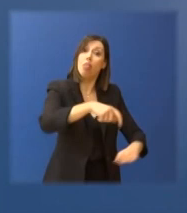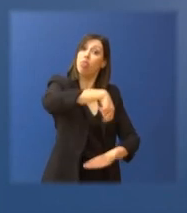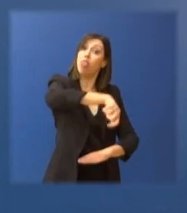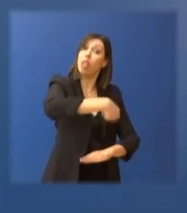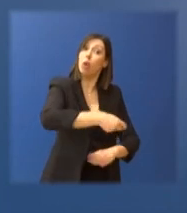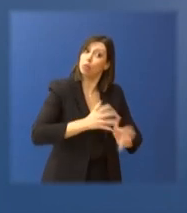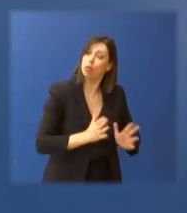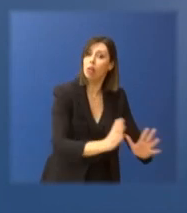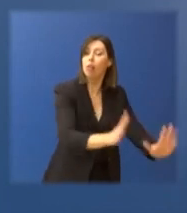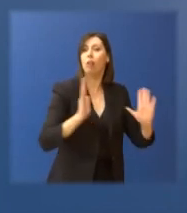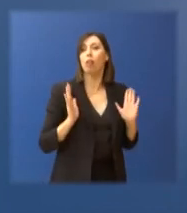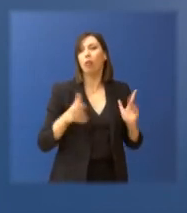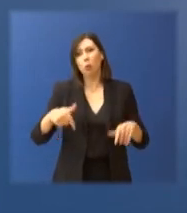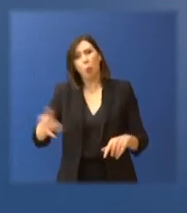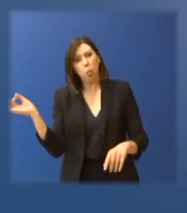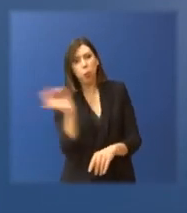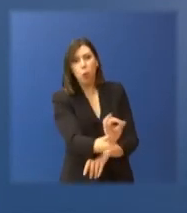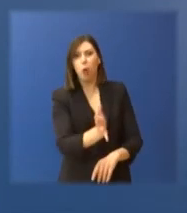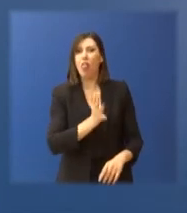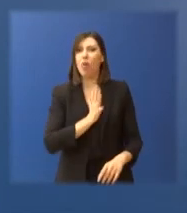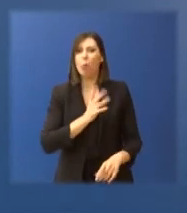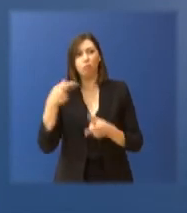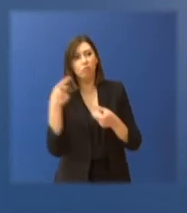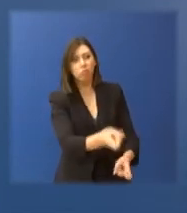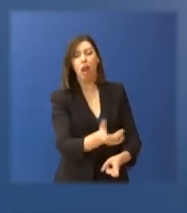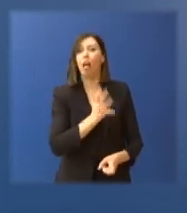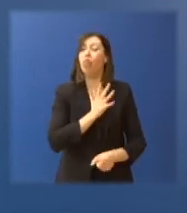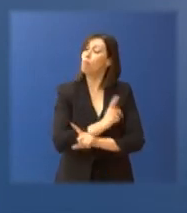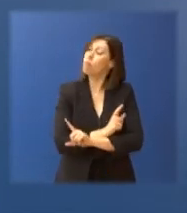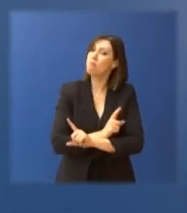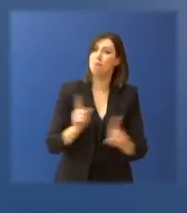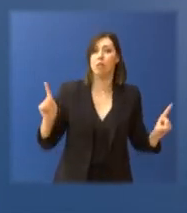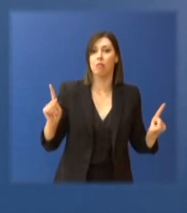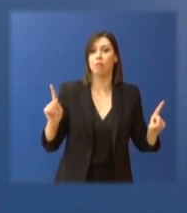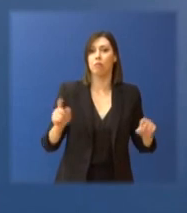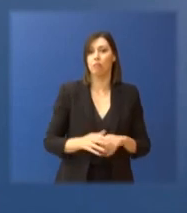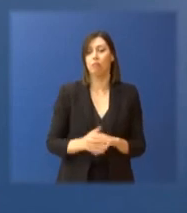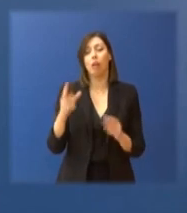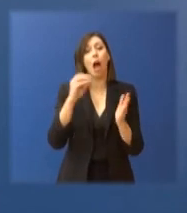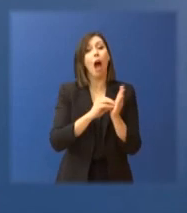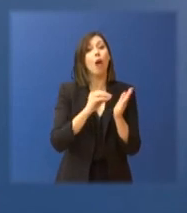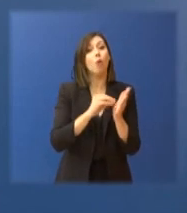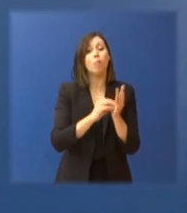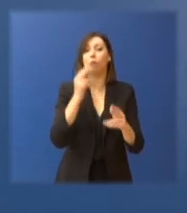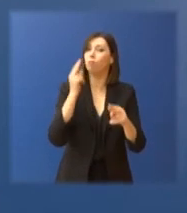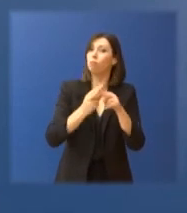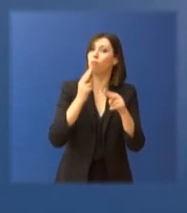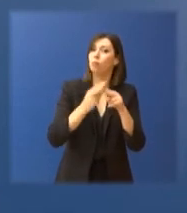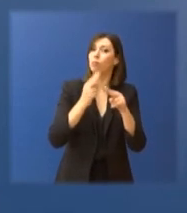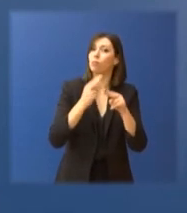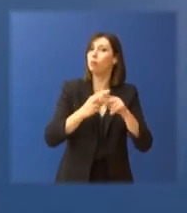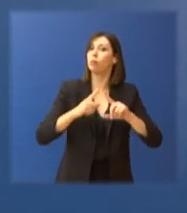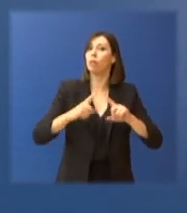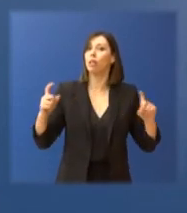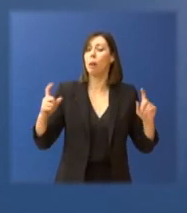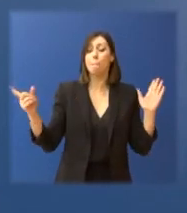και στοχοποίηση ανθρώπων. Επιβάλλεται επίσης και κάτι ακόμη, ίσως πολύ πιο σημαντικό. Επιβάλλεται η